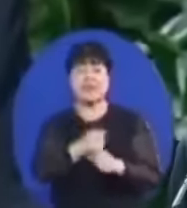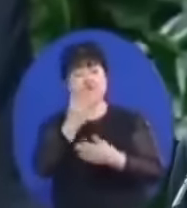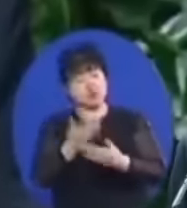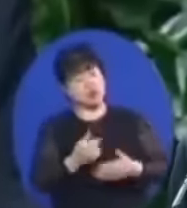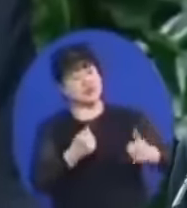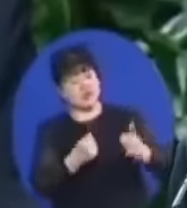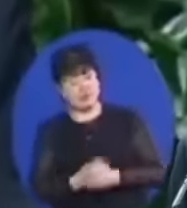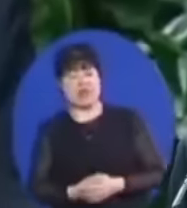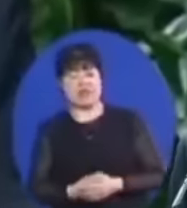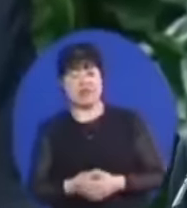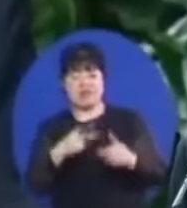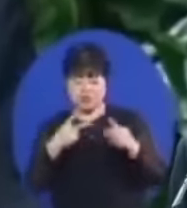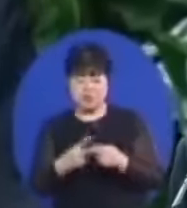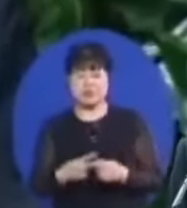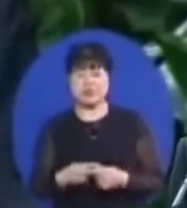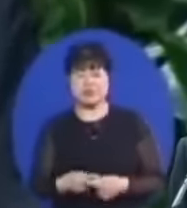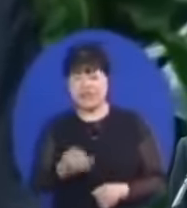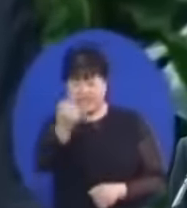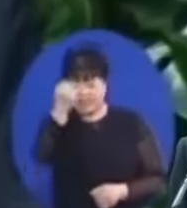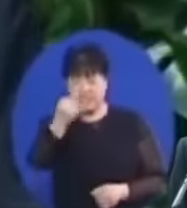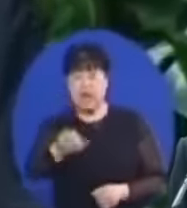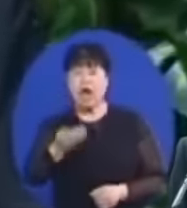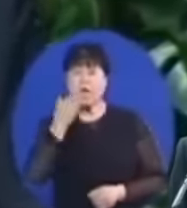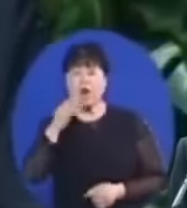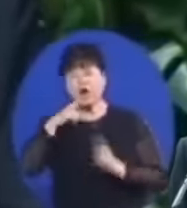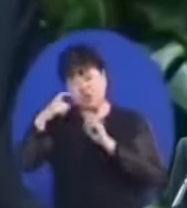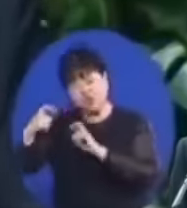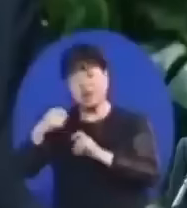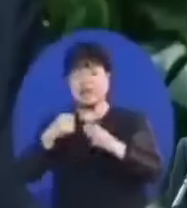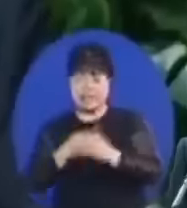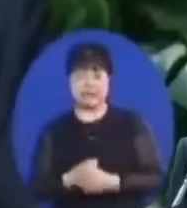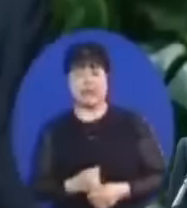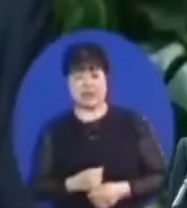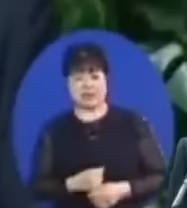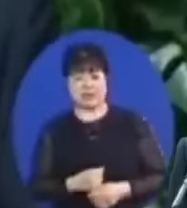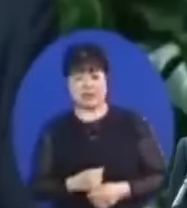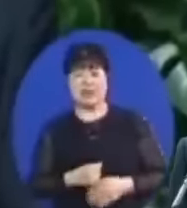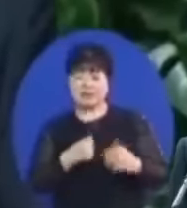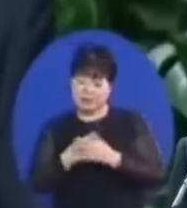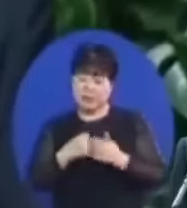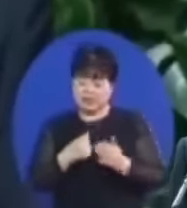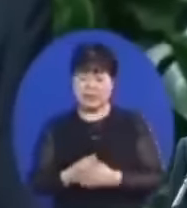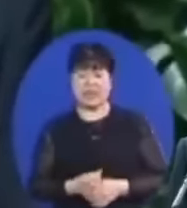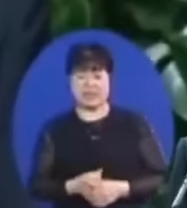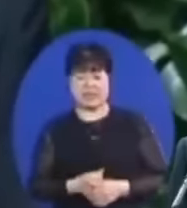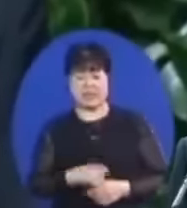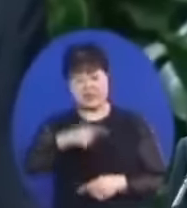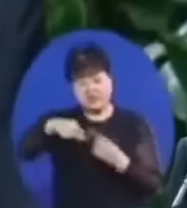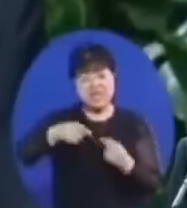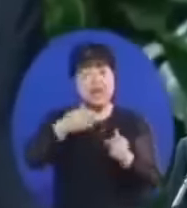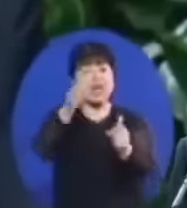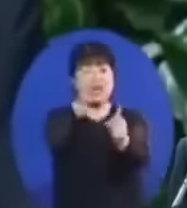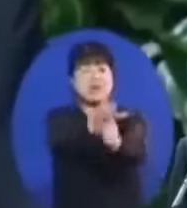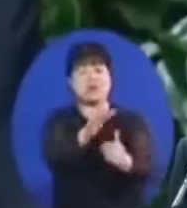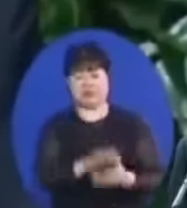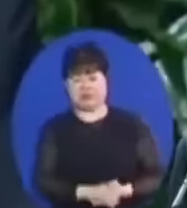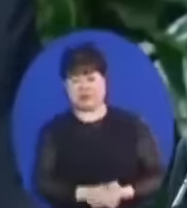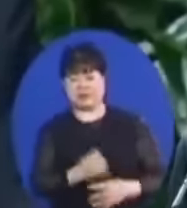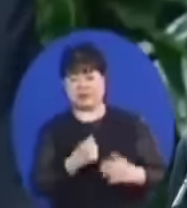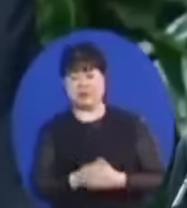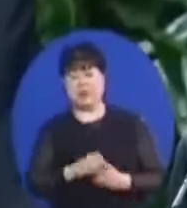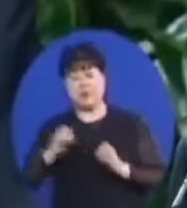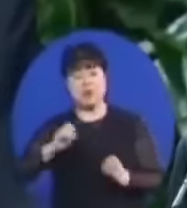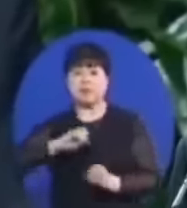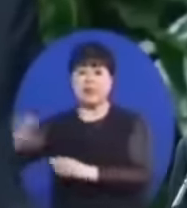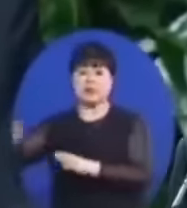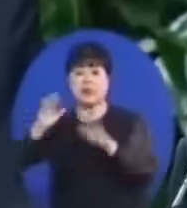주었으니까. 둘째 책임은 하와에 있습니다. 하와가 저것을 내게 주었기 때문에 책임을 남에게 전가시켜줬습니다. 그렇기 때문에